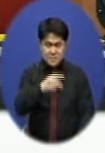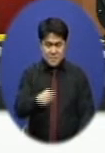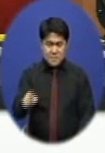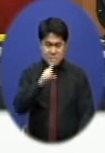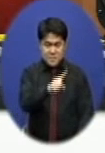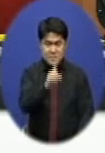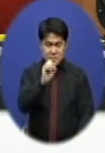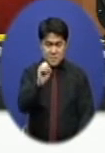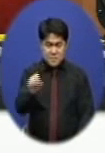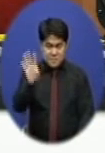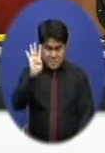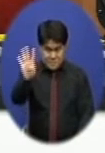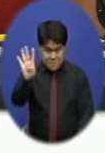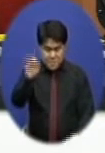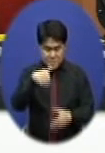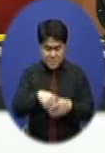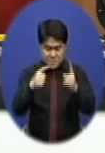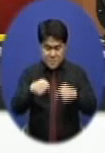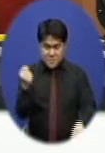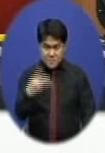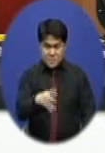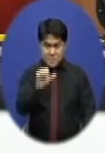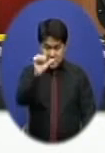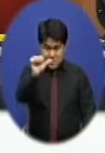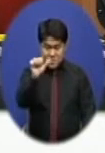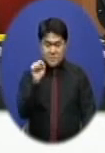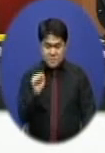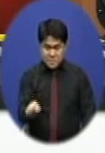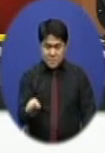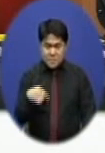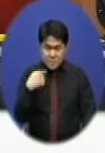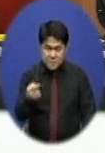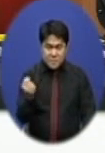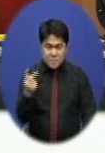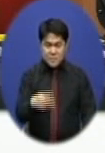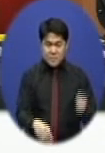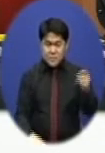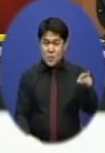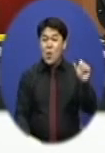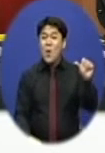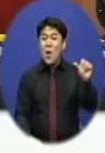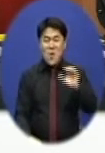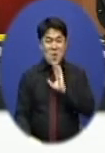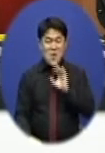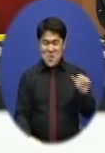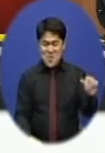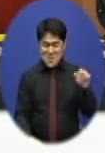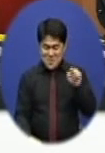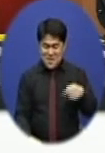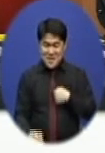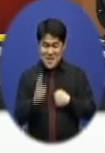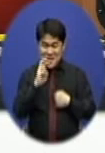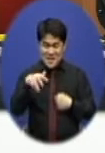ARS 060-6080-1004번입니다. 네. 심사투표 번호가? 5번이고요. 5번입니다. 5번을 누르시고. 또 5번. 또 5번입니다. 네. 제 노래